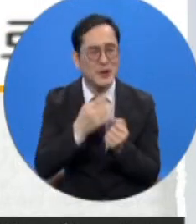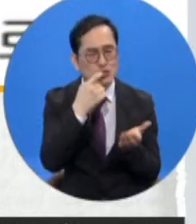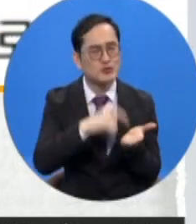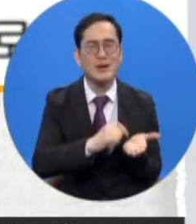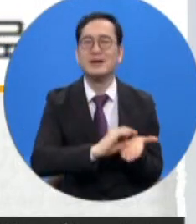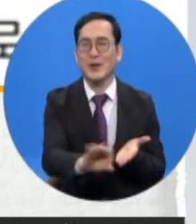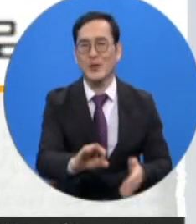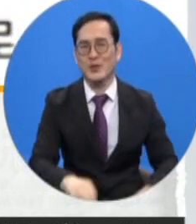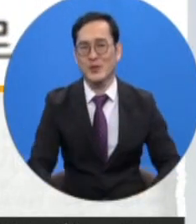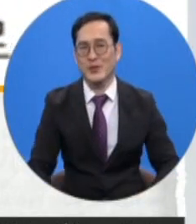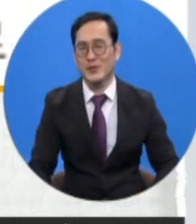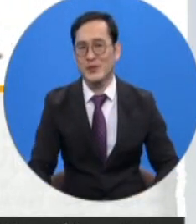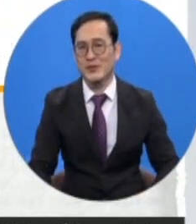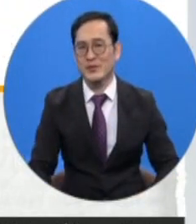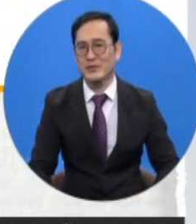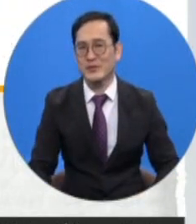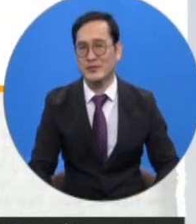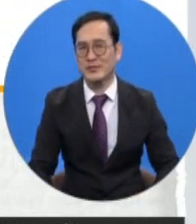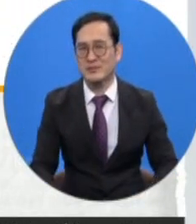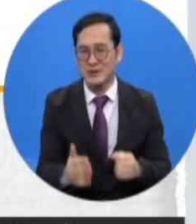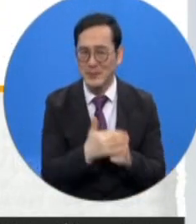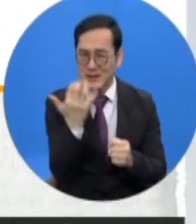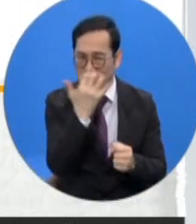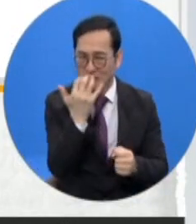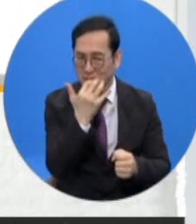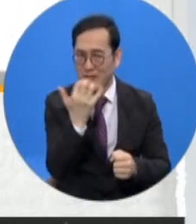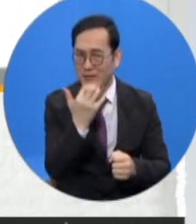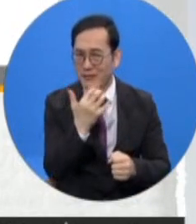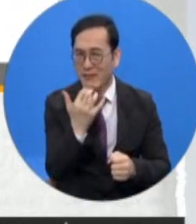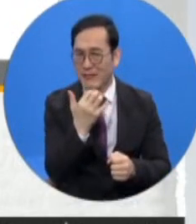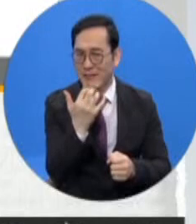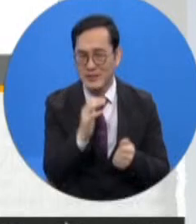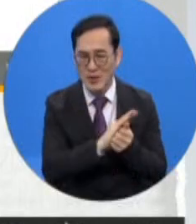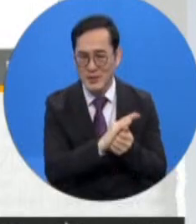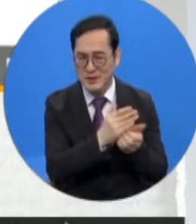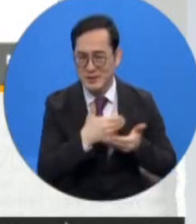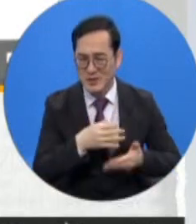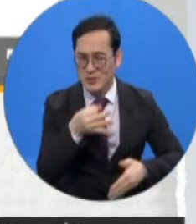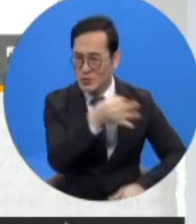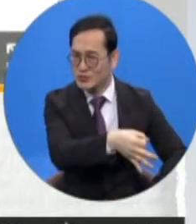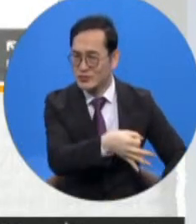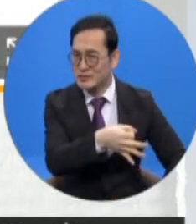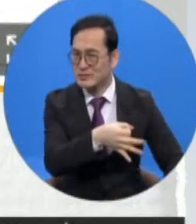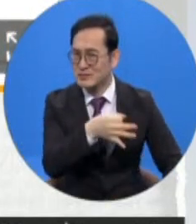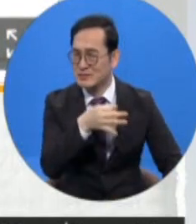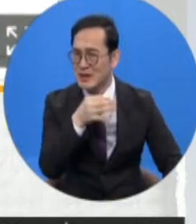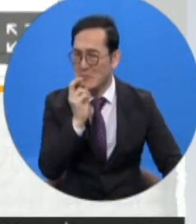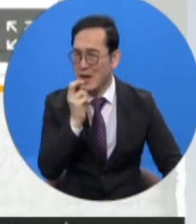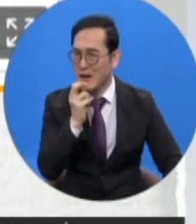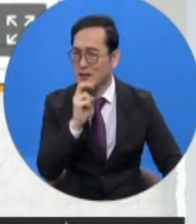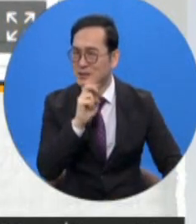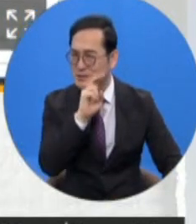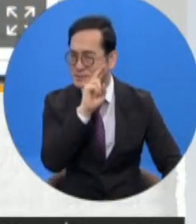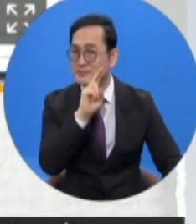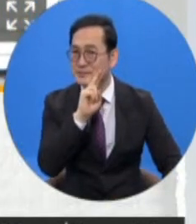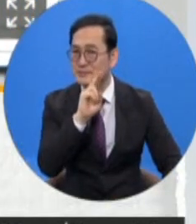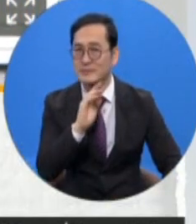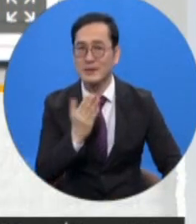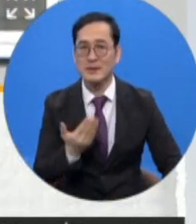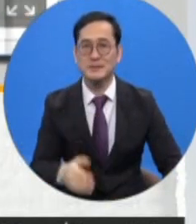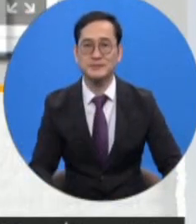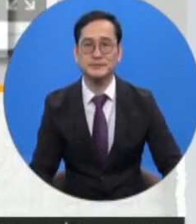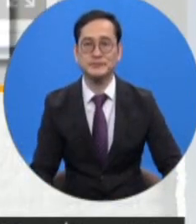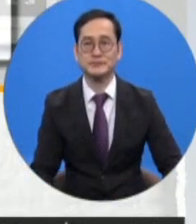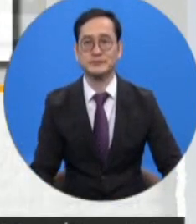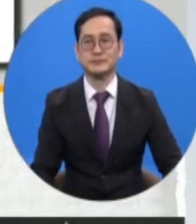그런 그 일을 했을 행위를 하지 않았을까 하는 그런 의심이 개인적으로는 강하게 드는데 저는 그걸 떠나가지고 더